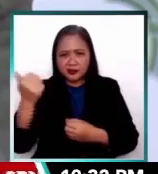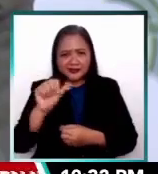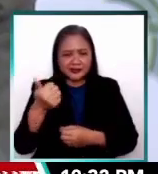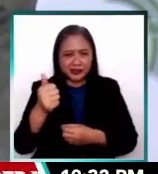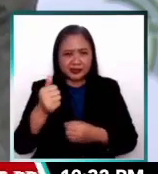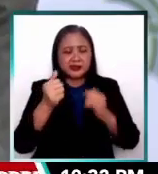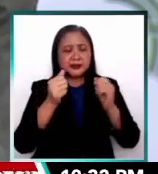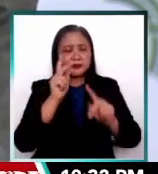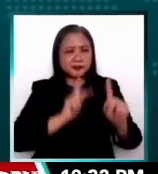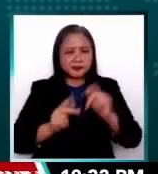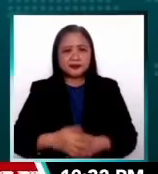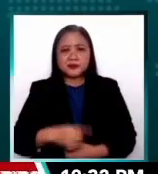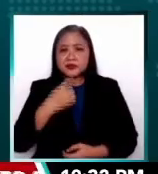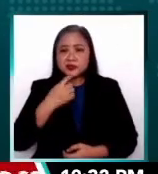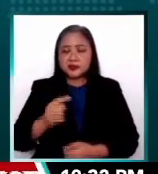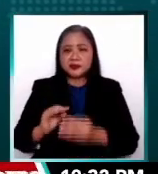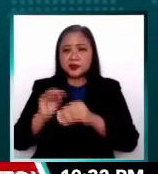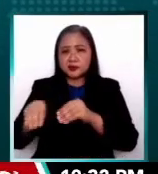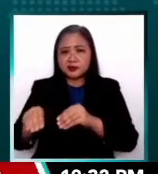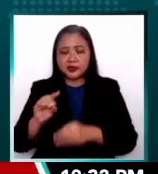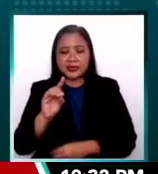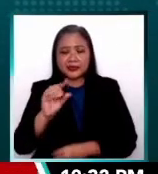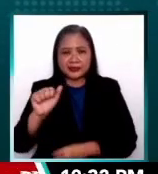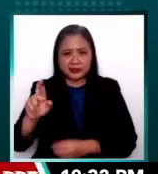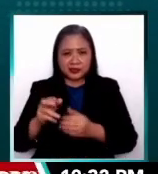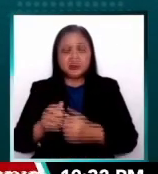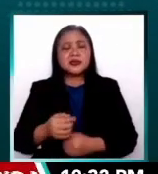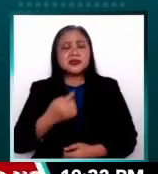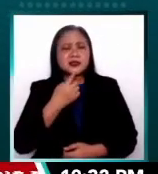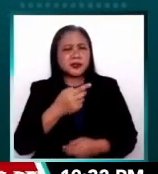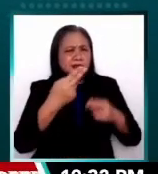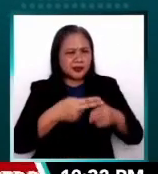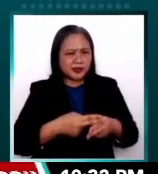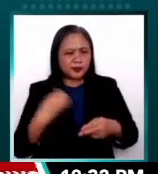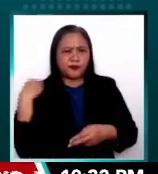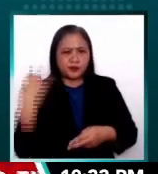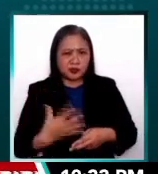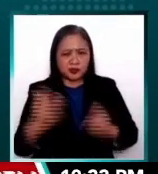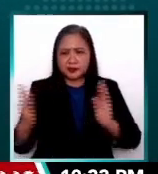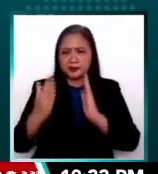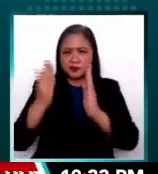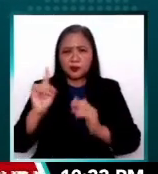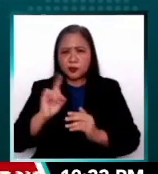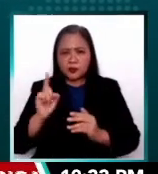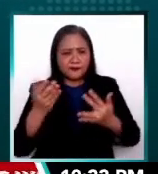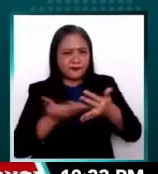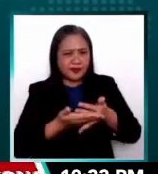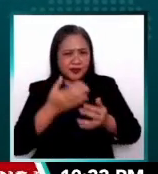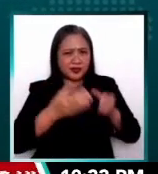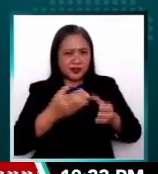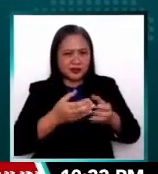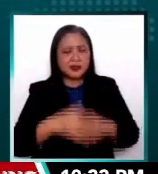ni Agriculture Secretary William Dar, bigyan ng pagkakataon ang mga pinangalan ng opisyal na harapin ang mga nag-aakusa sa kanila at magpakita